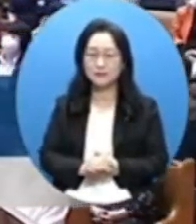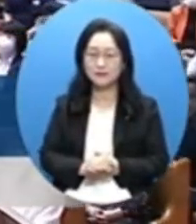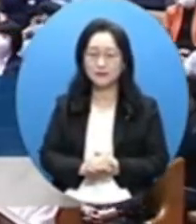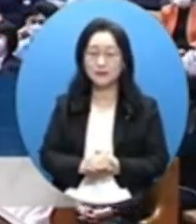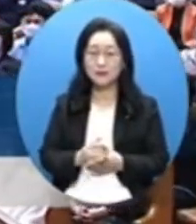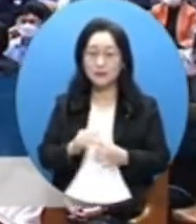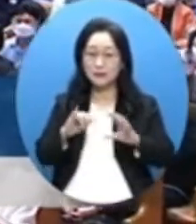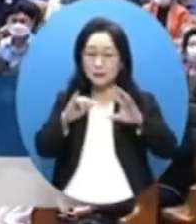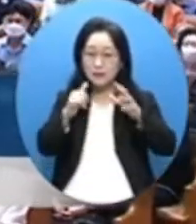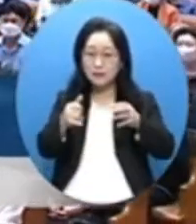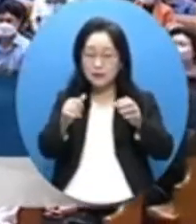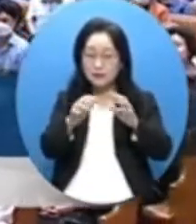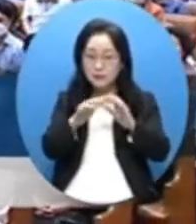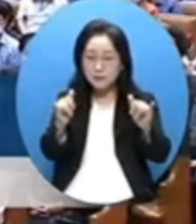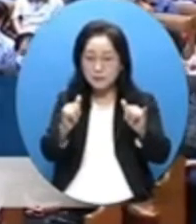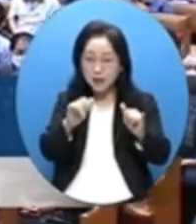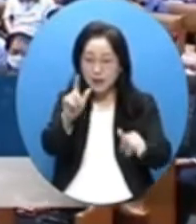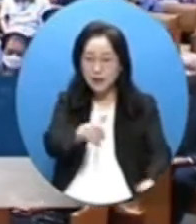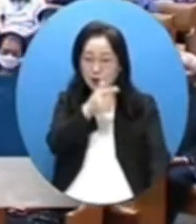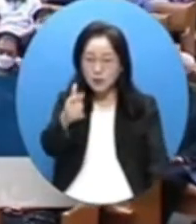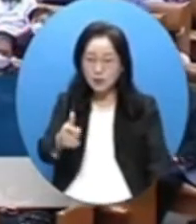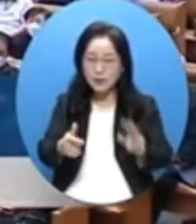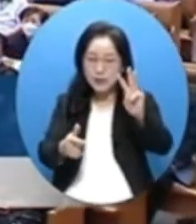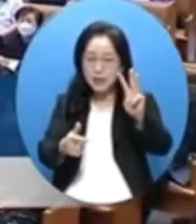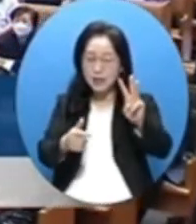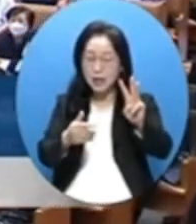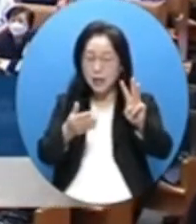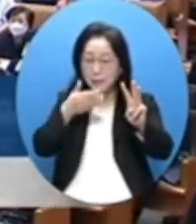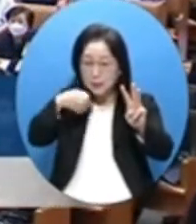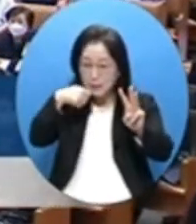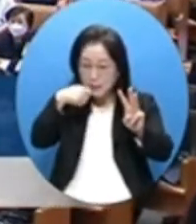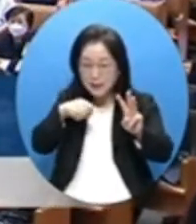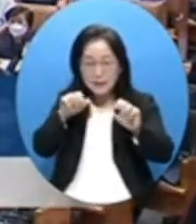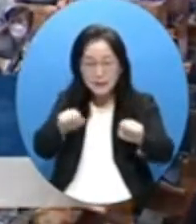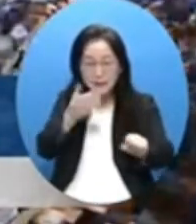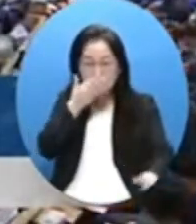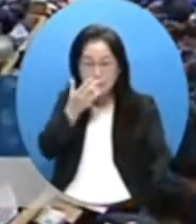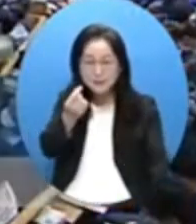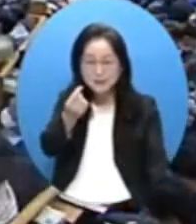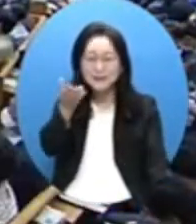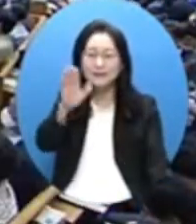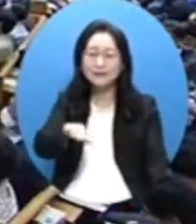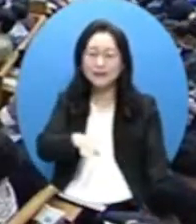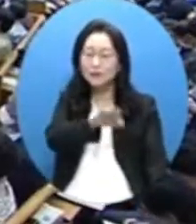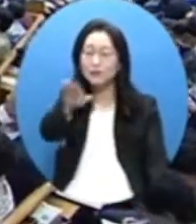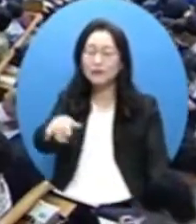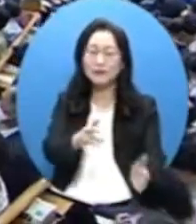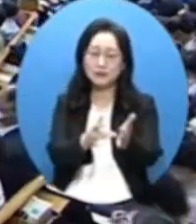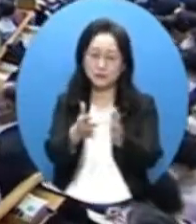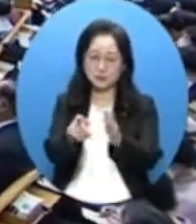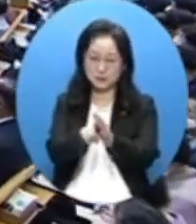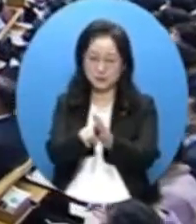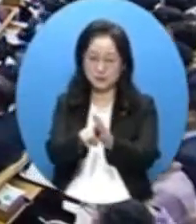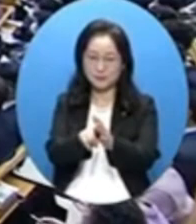세상 사람들은 하루 새끼 밥을 먹어야 산다고 말하지만은 예수님을 믿는 우리들은